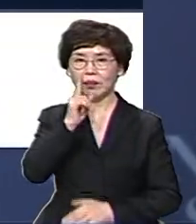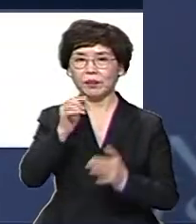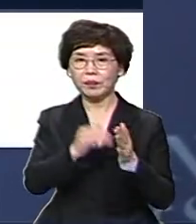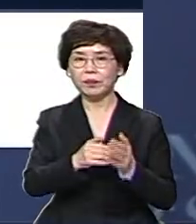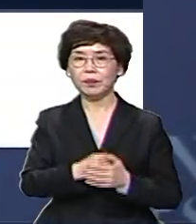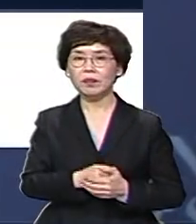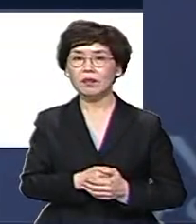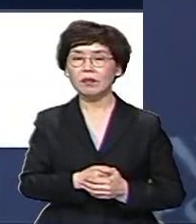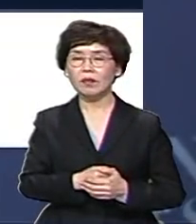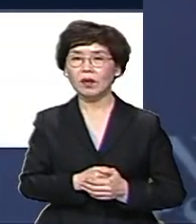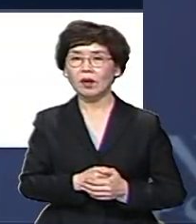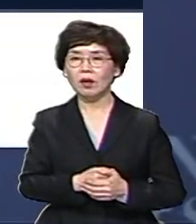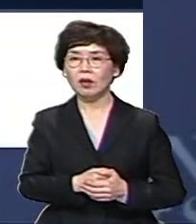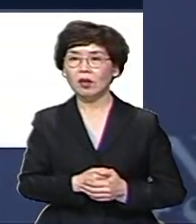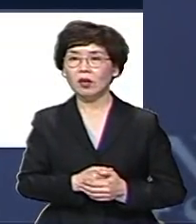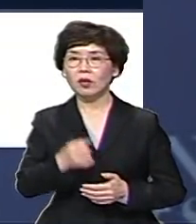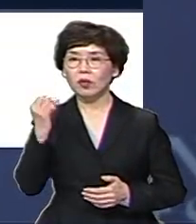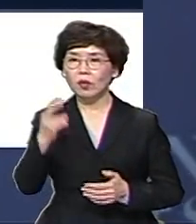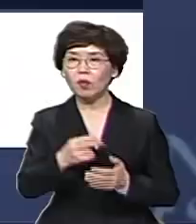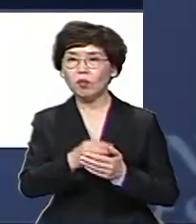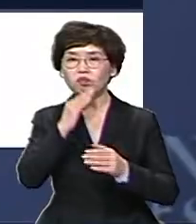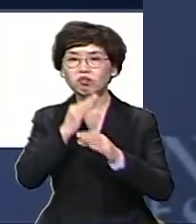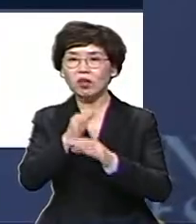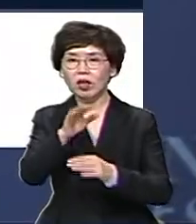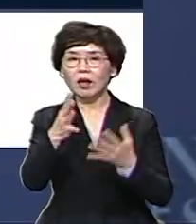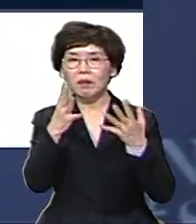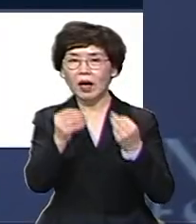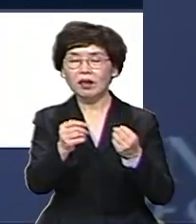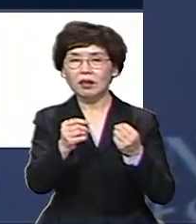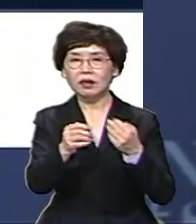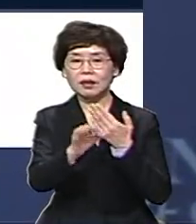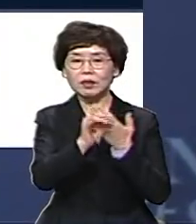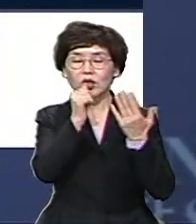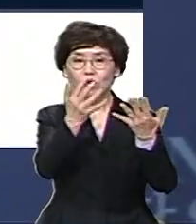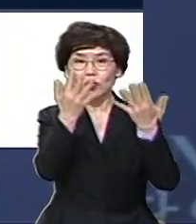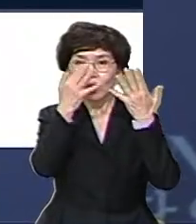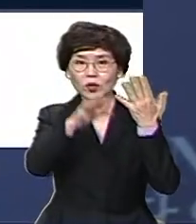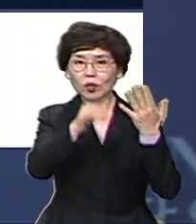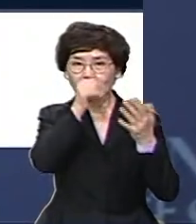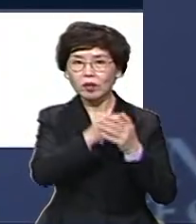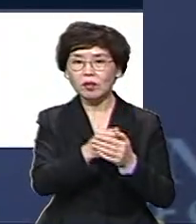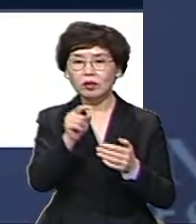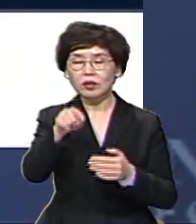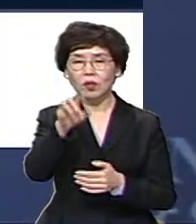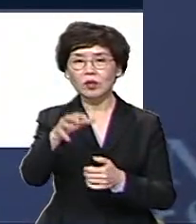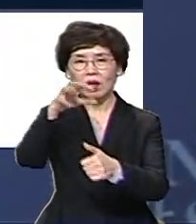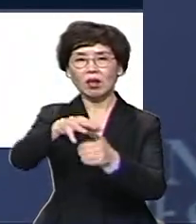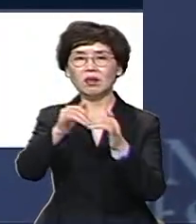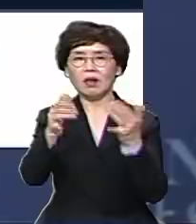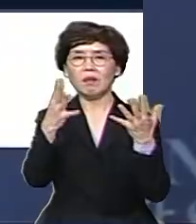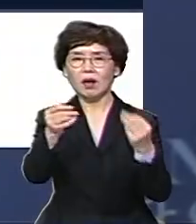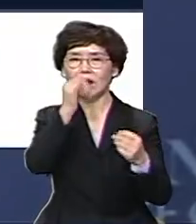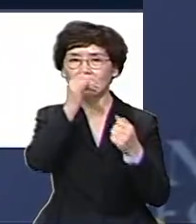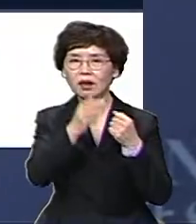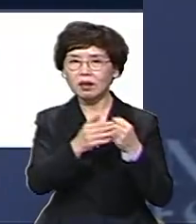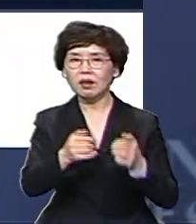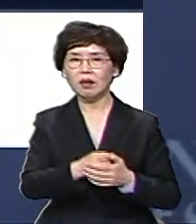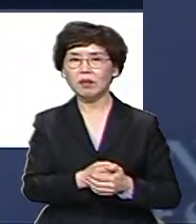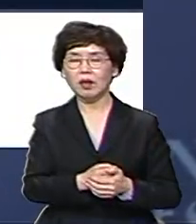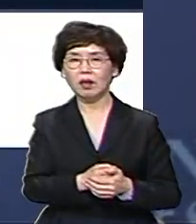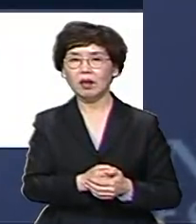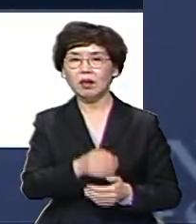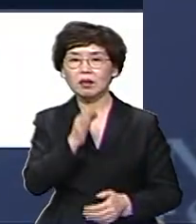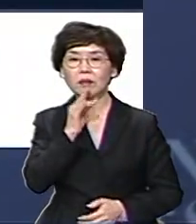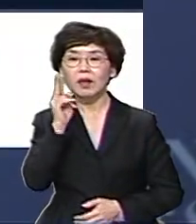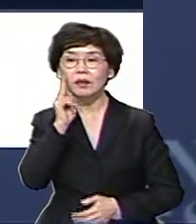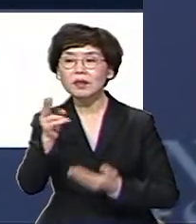했다거나 라고 믿지는 않습니다. 그리고 김정은 위원장도 굉장히 마음 상해했습니다. 나중에 알았다고 합니다. 잘 사태를 알고는